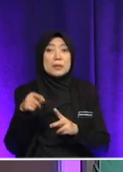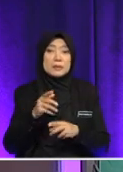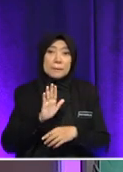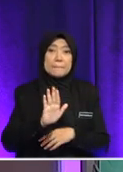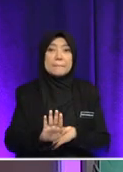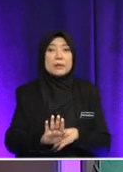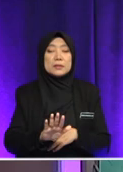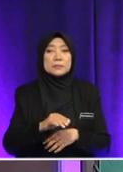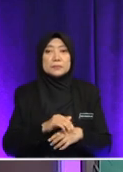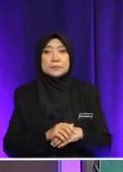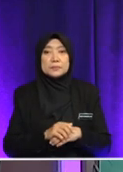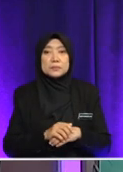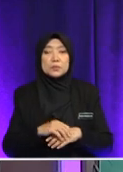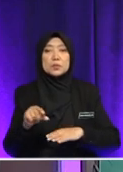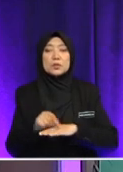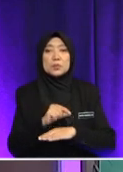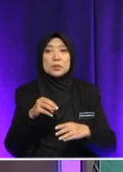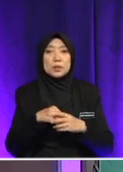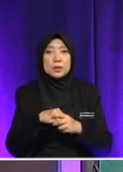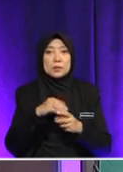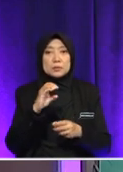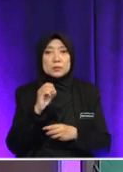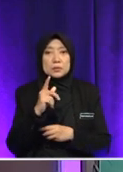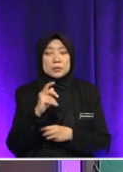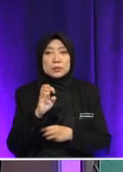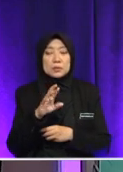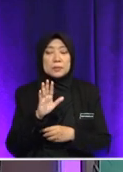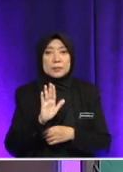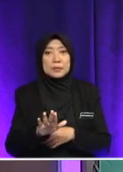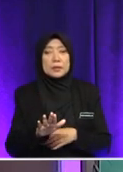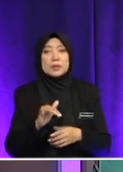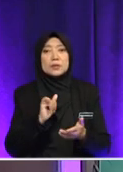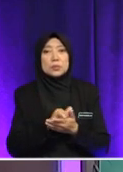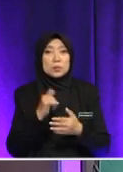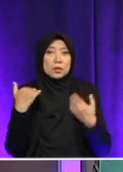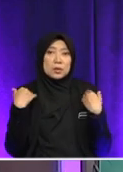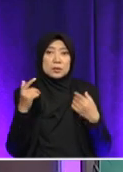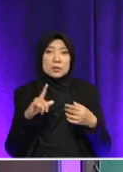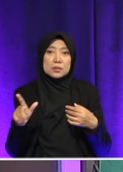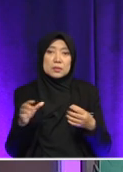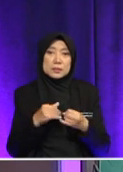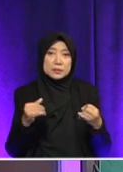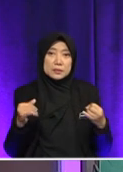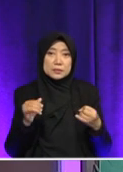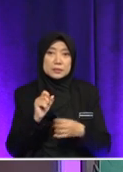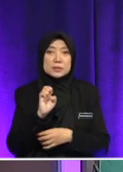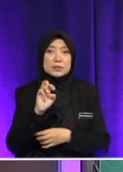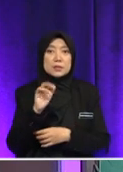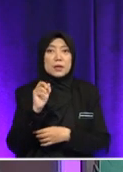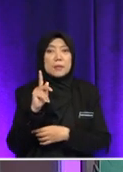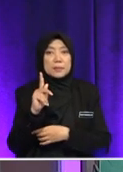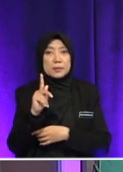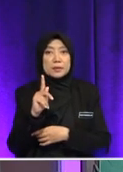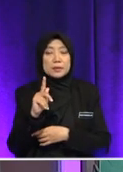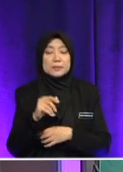sesuai kita guna dalam Cakra ABRI Oke so ya ini adalah jenis keramik so jadi Mira dan juga